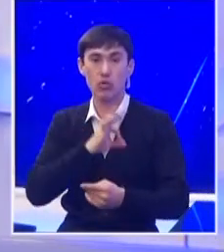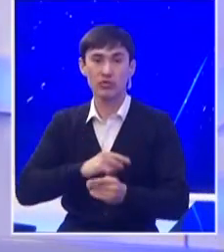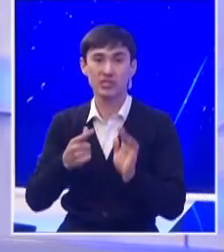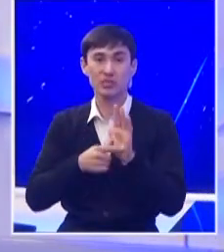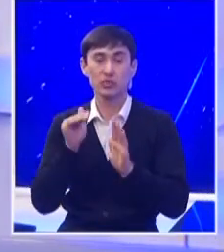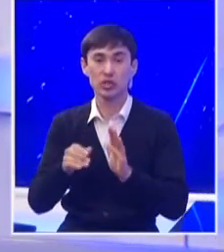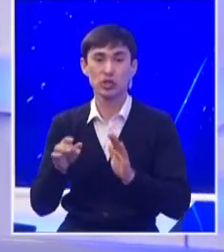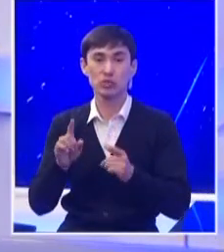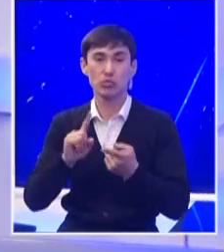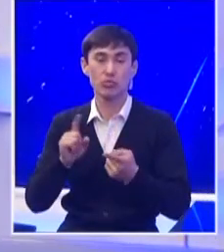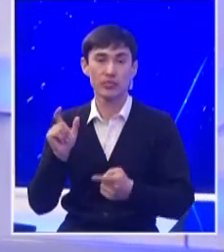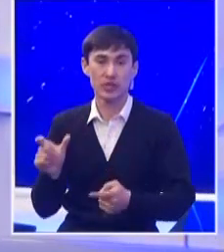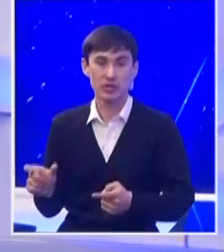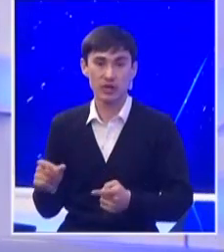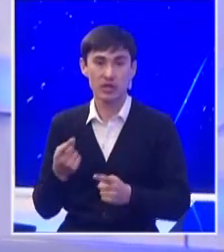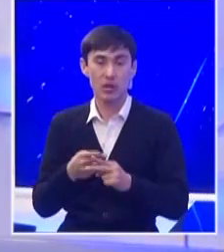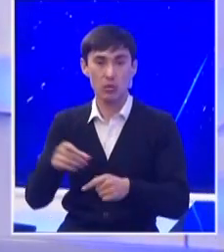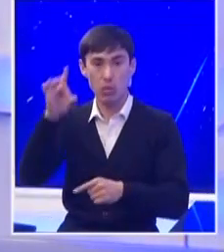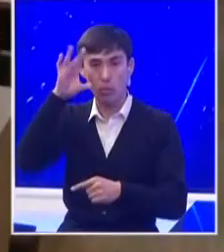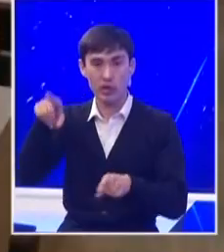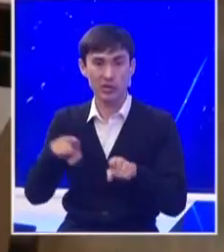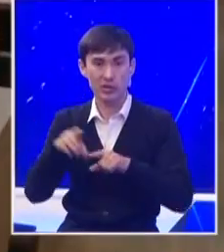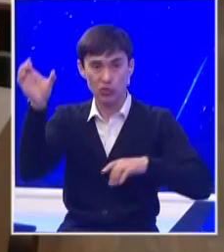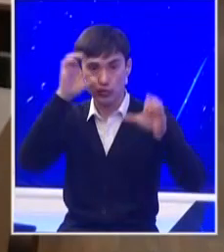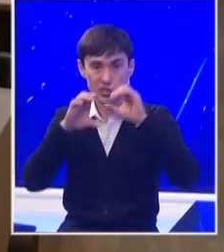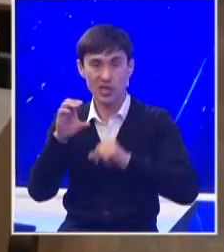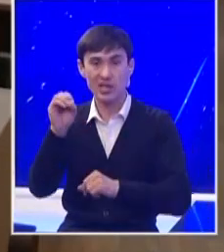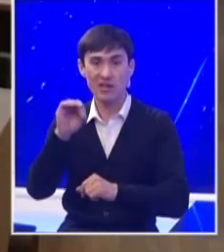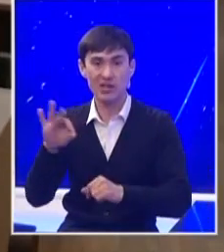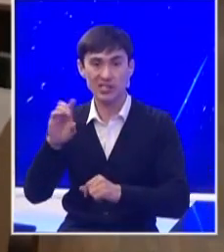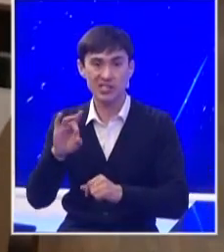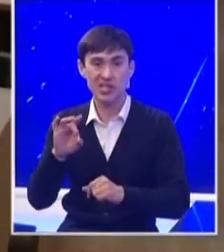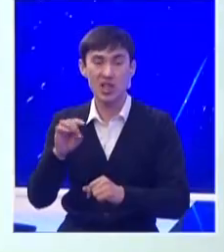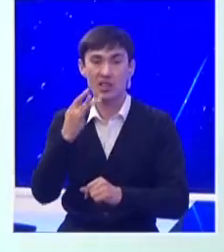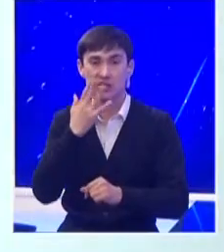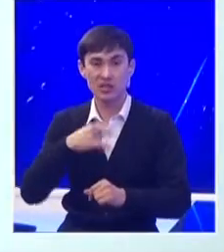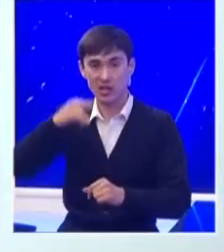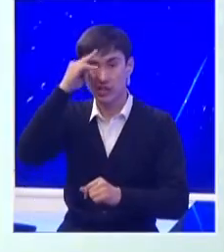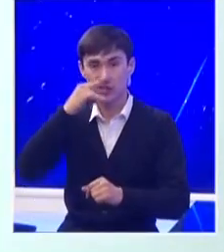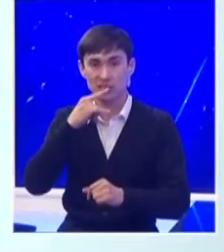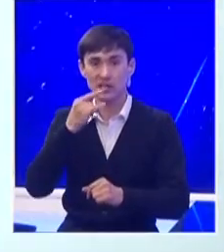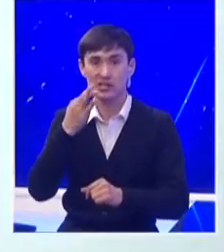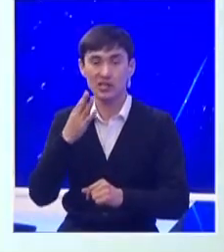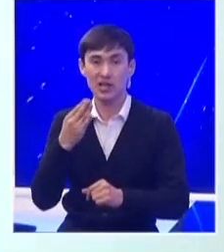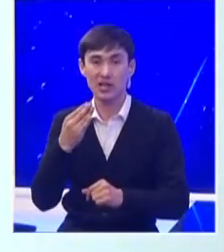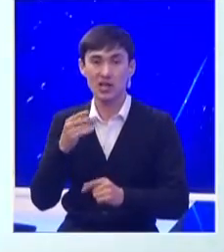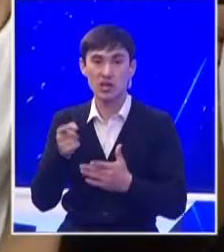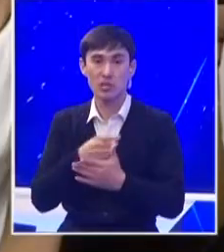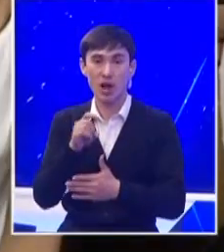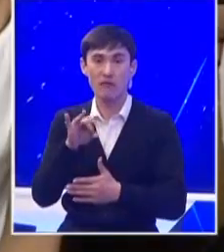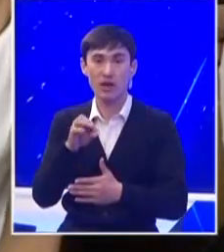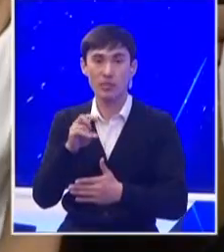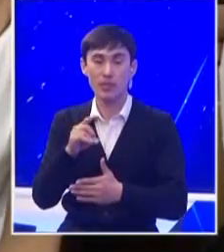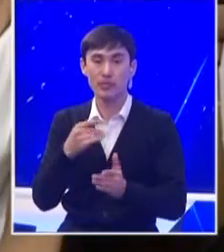7 тысяч пользователей. Наиболее популярны такие университеты, как Евразийский национальный, Казахский национальный имени Аль-Фараби